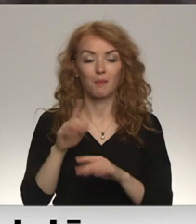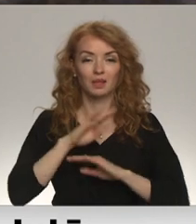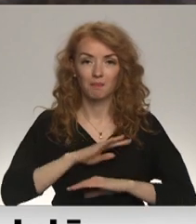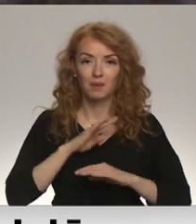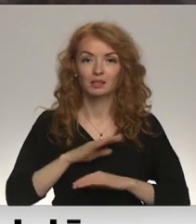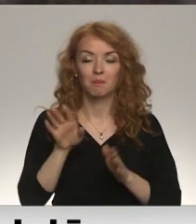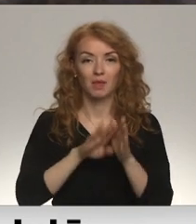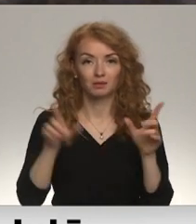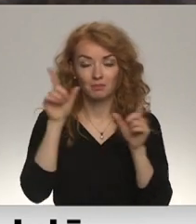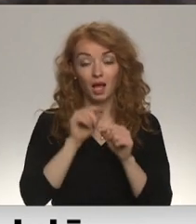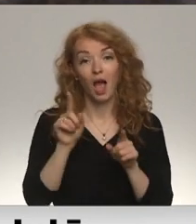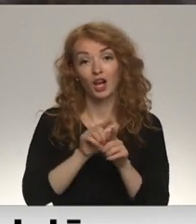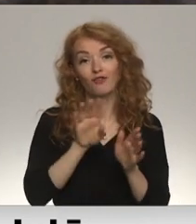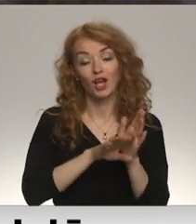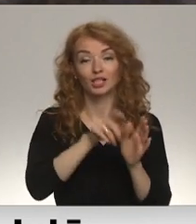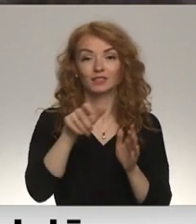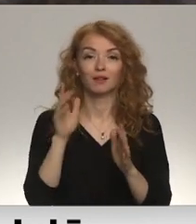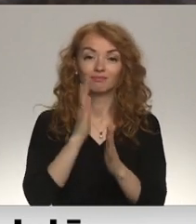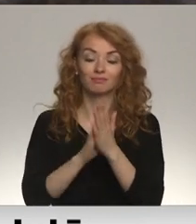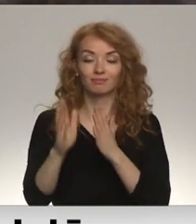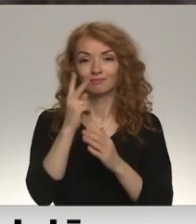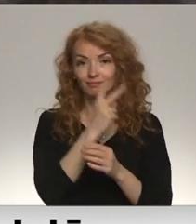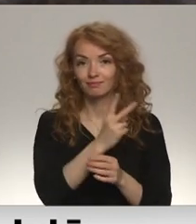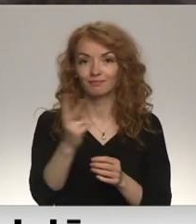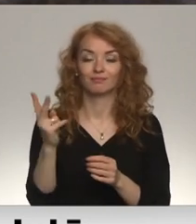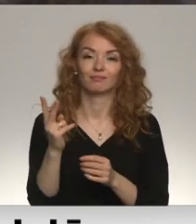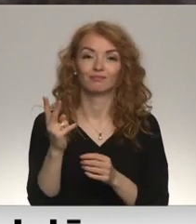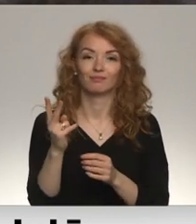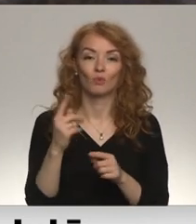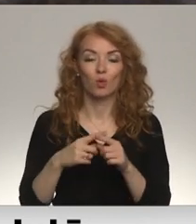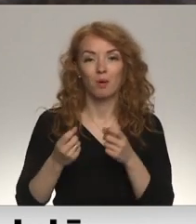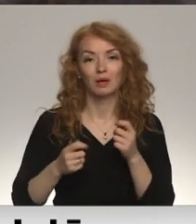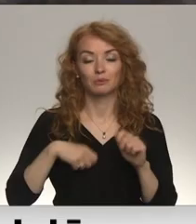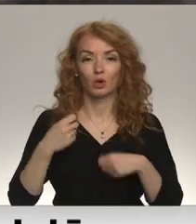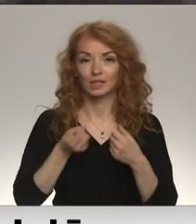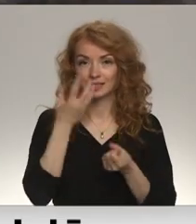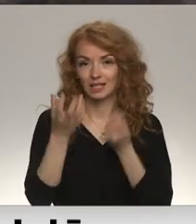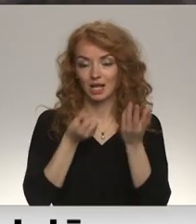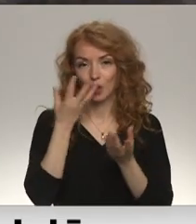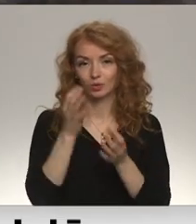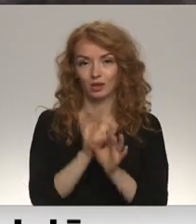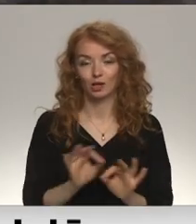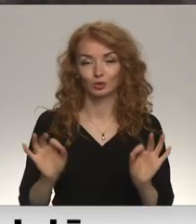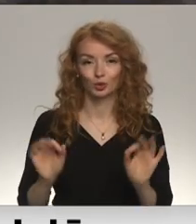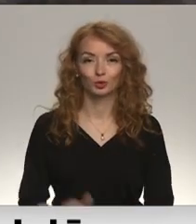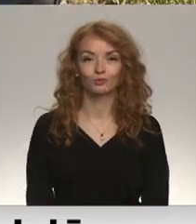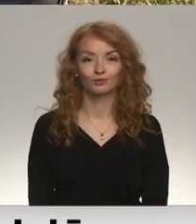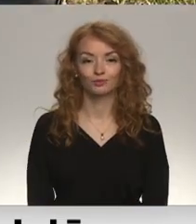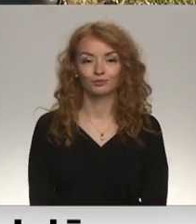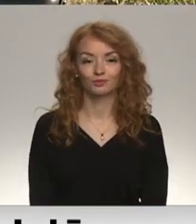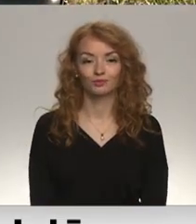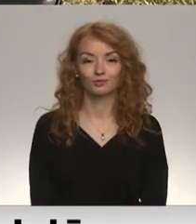arī iemesls turp doties ikvienam, kurš uz brīdi vēlas aizmirst kara šausmas un baudīt ziedu burvību. Stāstā Ikīnze.